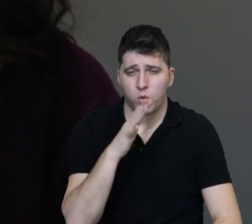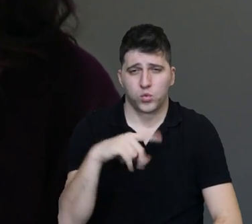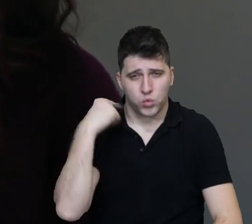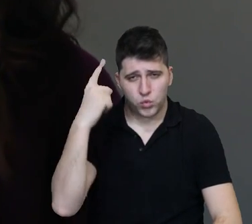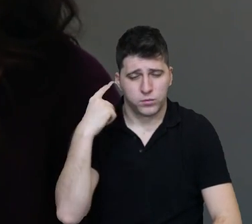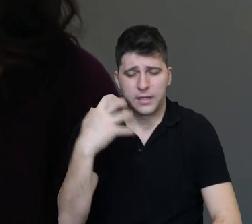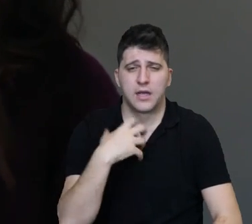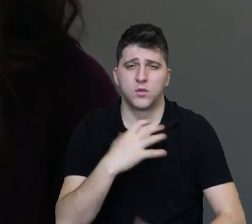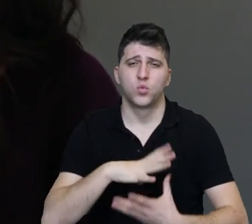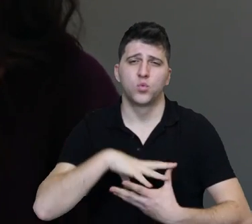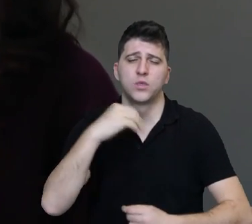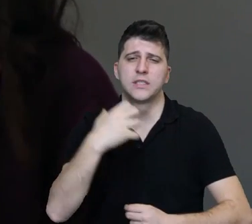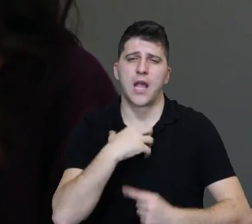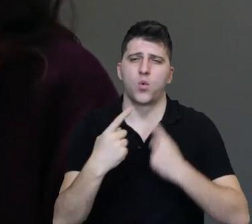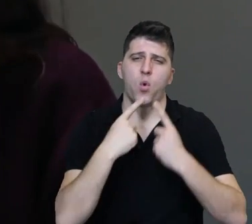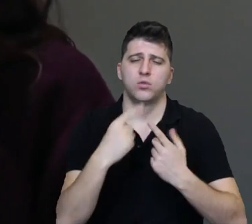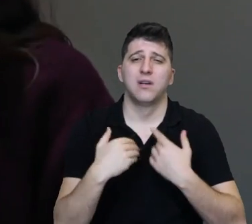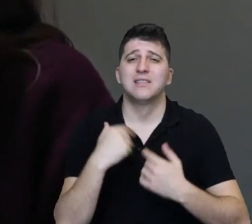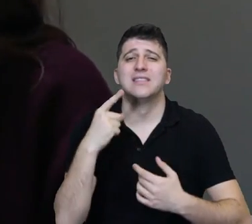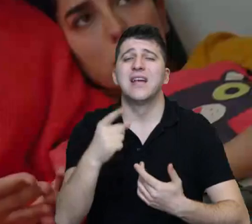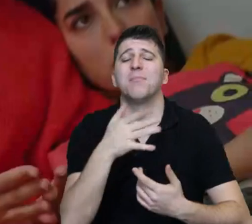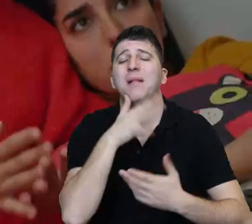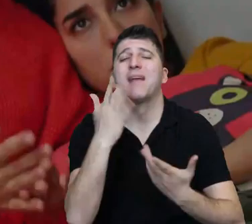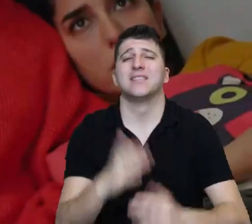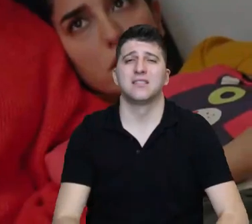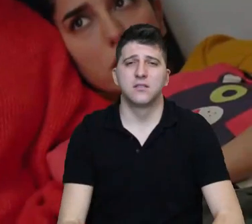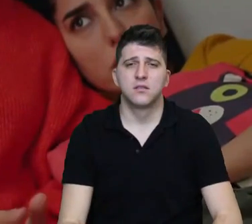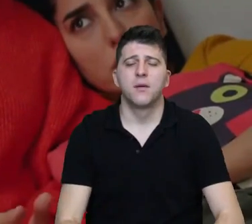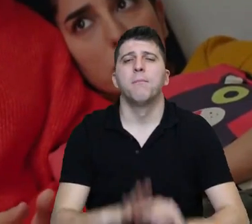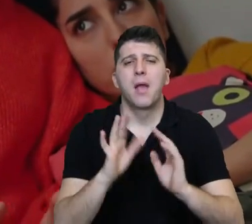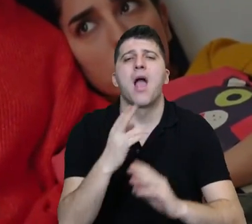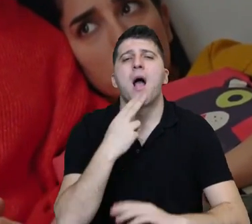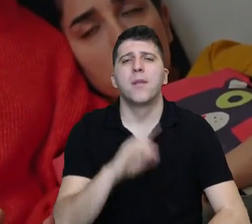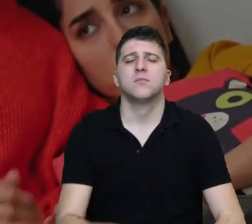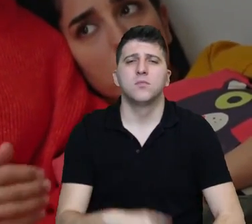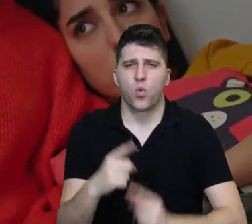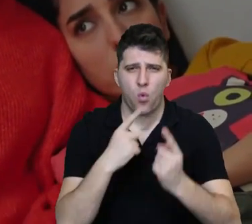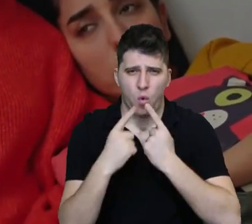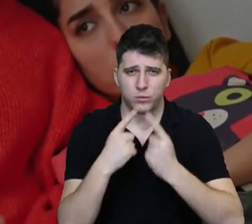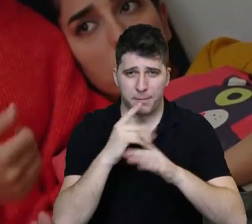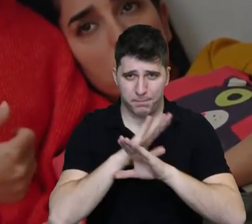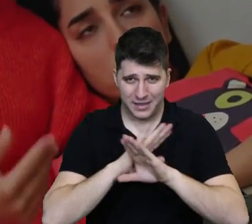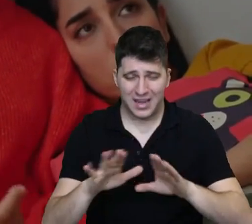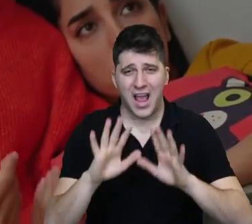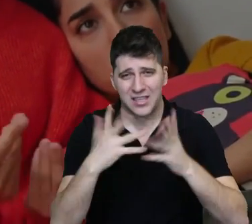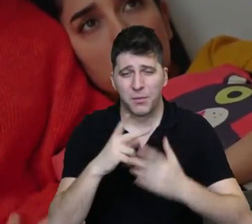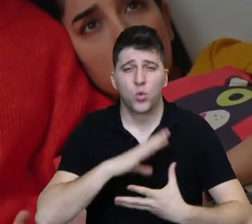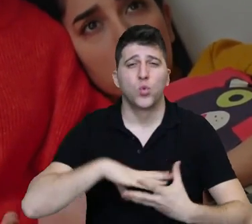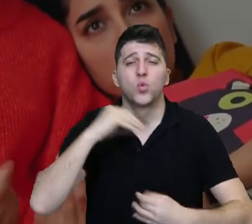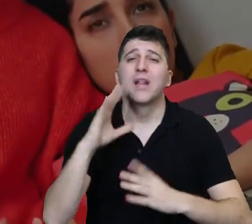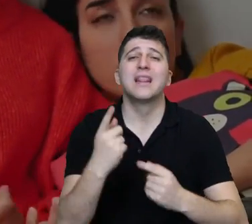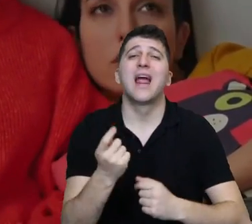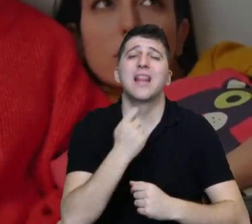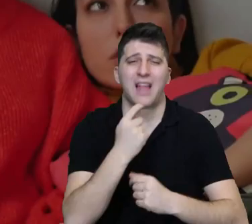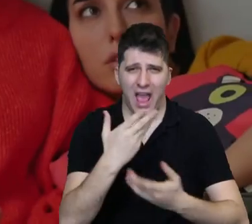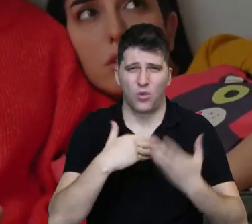düşünmek ruhun kendi kendisiyle konuşmasıdır. Ama sende nerede Burcu? Peki ablacığım. Konuşmam bitince acaba ruhunun ne dediğini